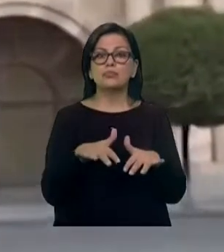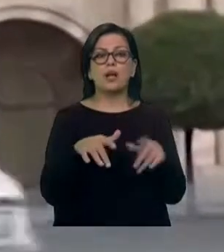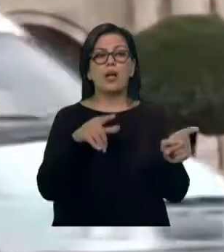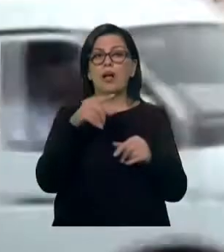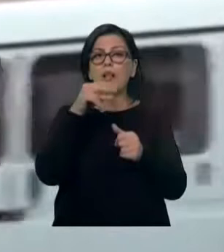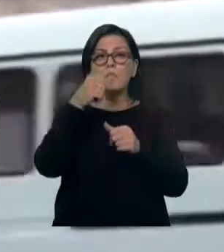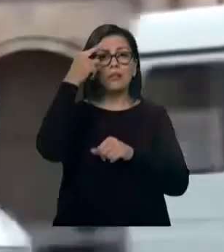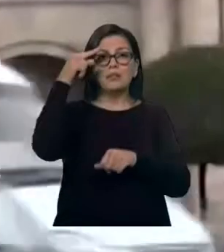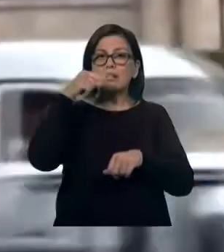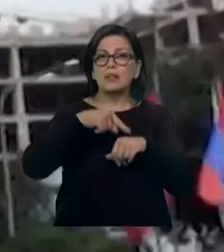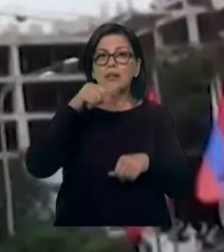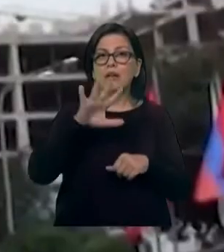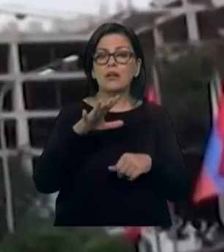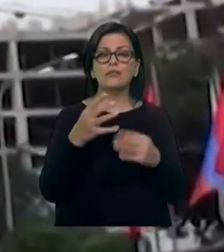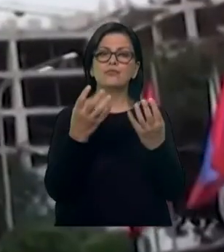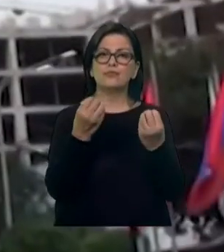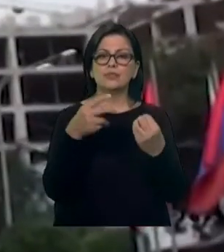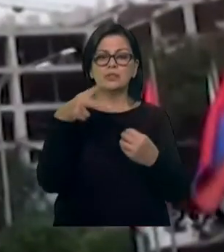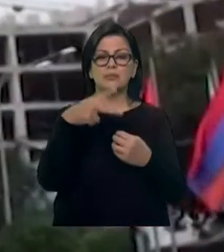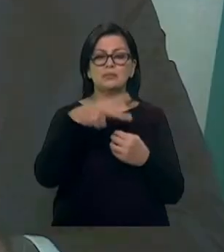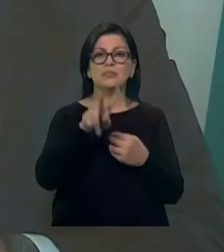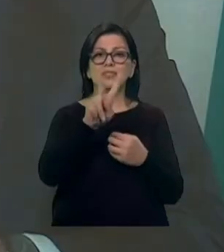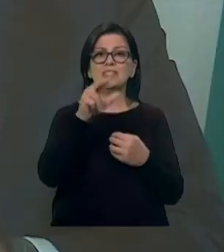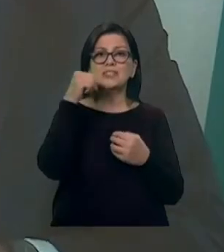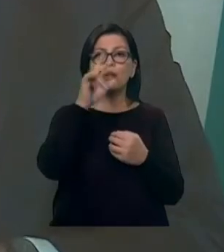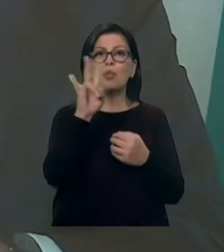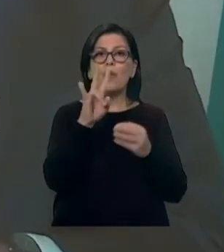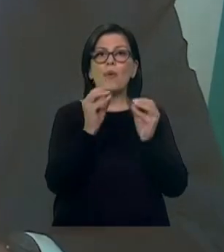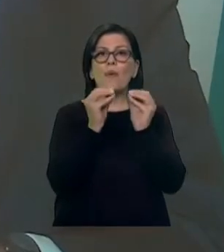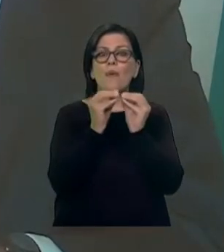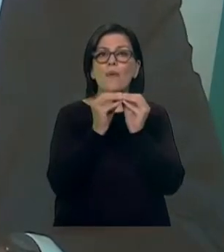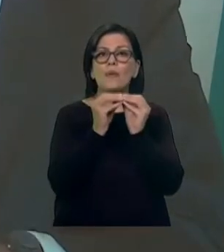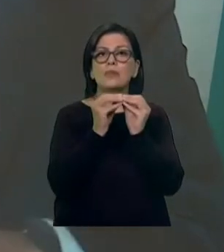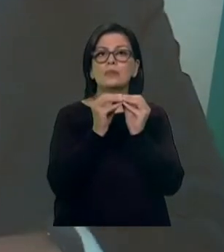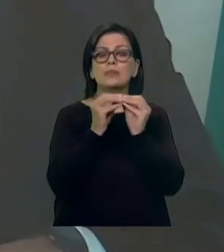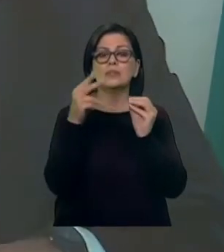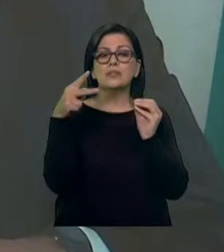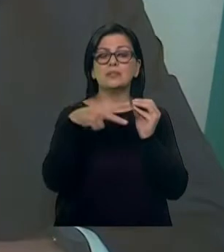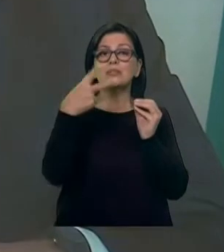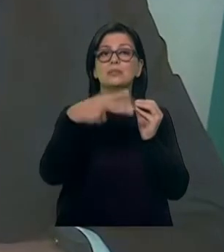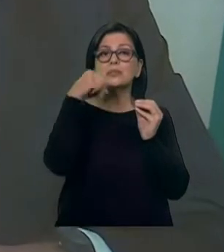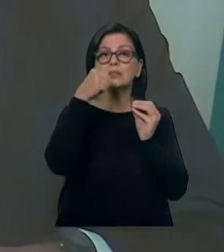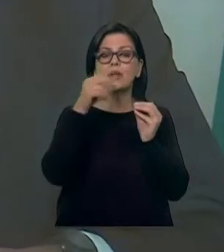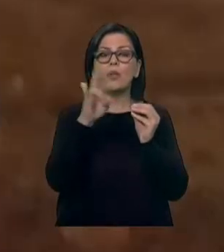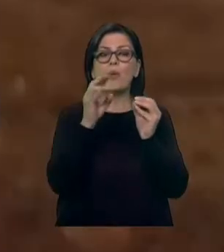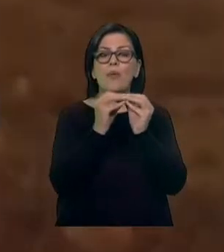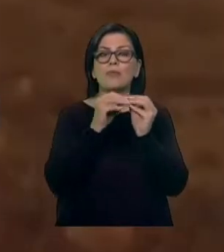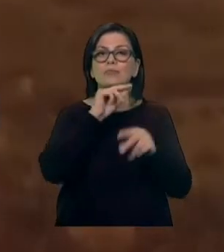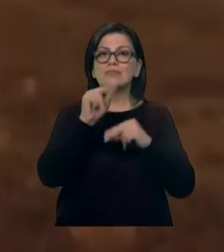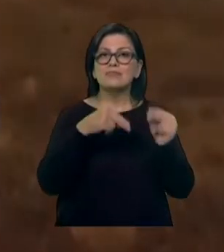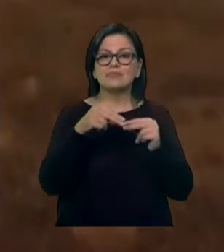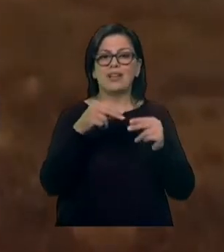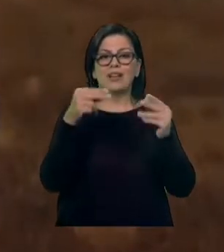dərs götürməyən Ermənistan indi də 2020-ci ilin noyabrın 10-unda imzaladığı kapitulyasiya aktının tələblərini pozur. Bu bəyanatda